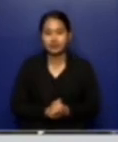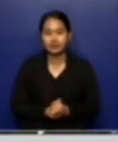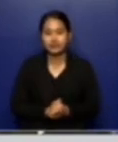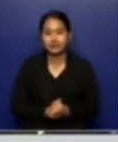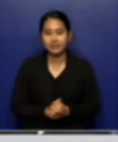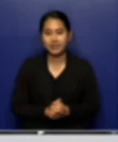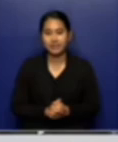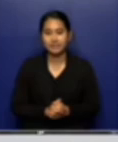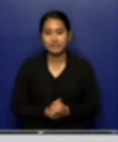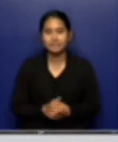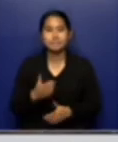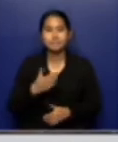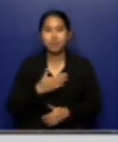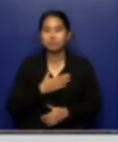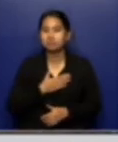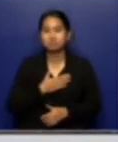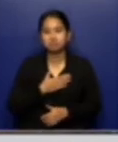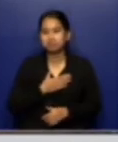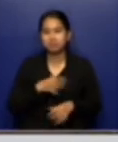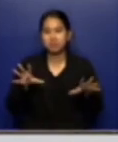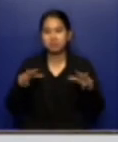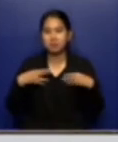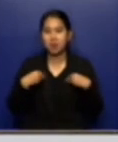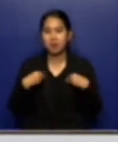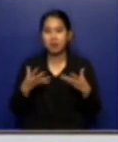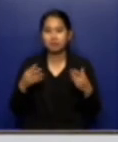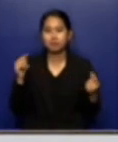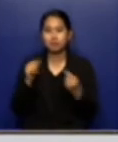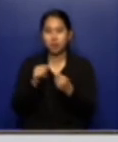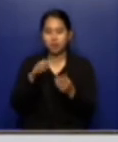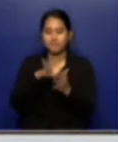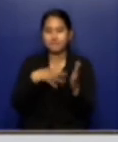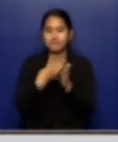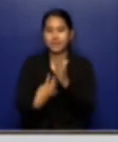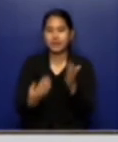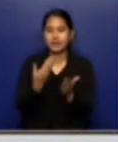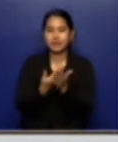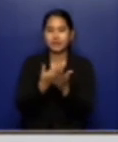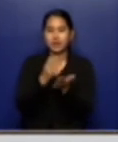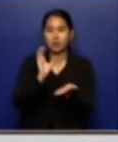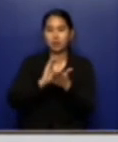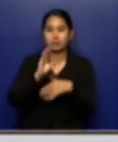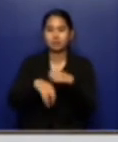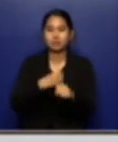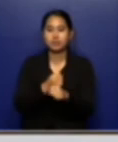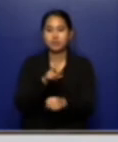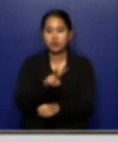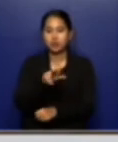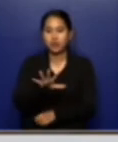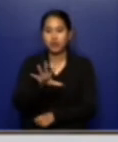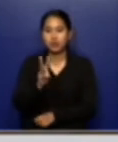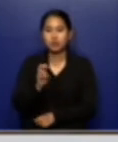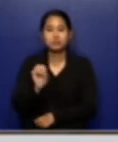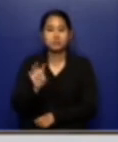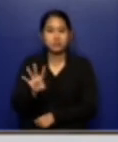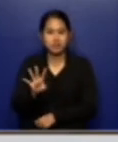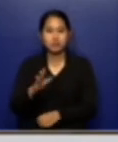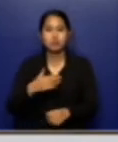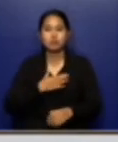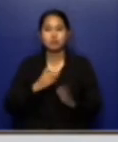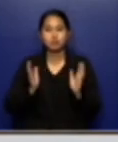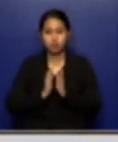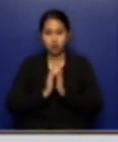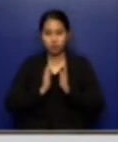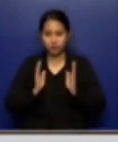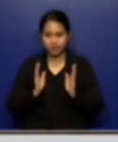ผมจึงไม่เห็นด้วยนะครับกับร่างพระราชบัญญัติงบประมาณรายจ่ายประจำปีงบประมาณ 2,564ก็ขอบคุณท่าน